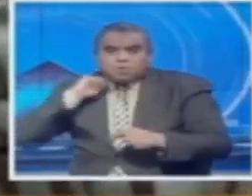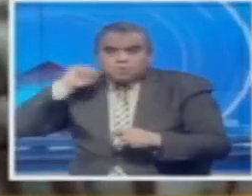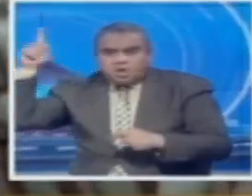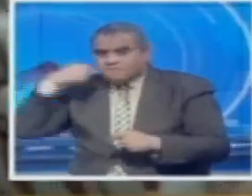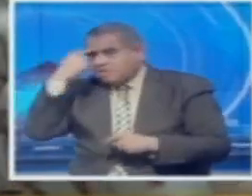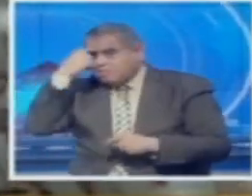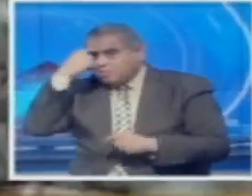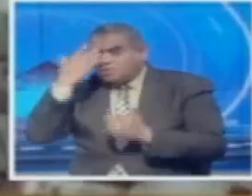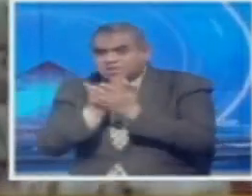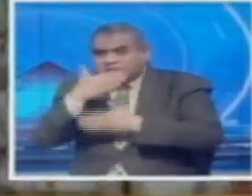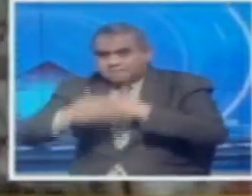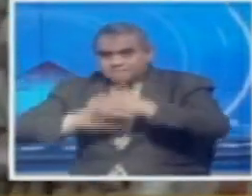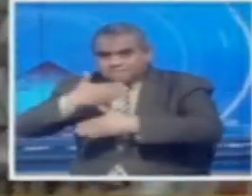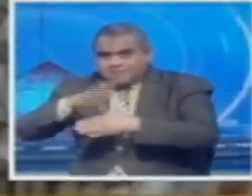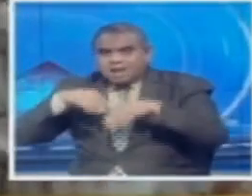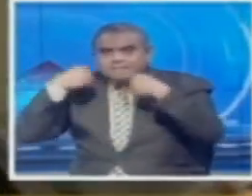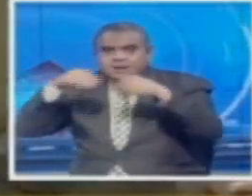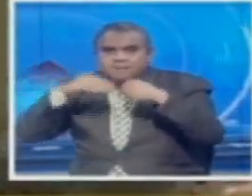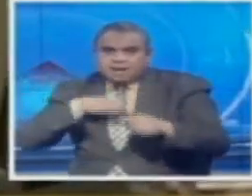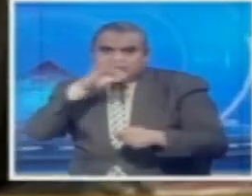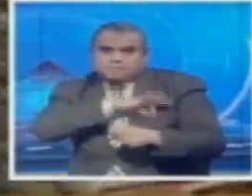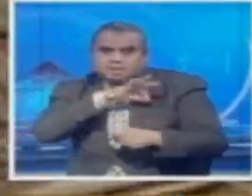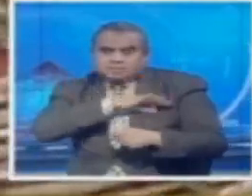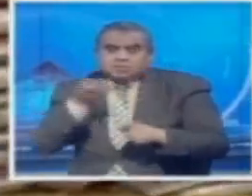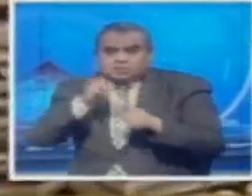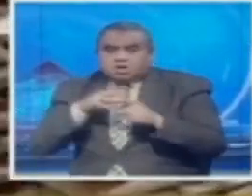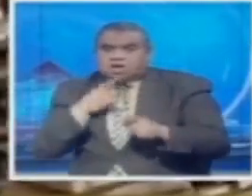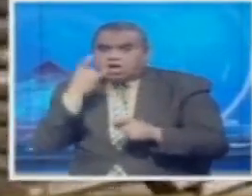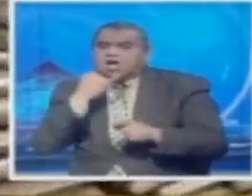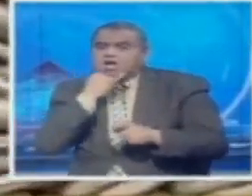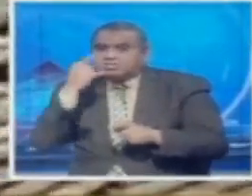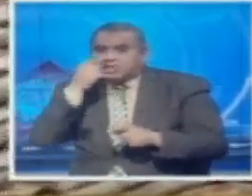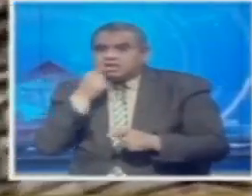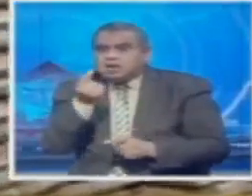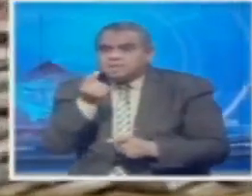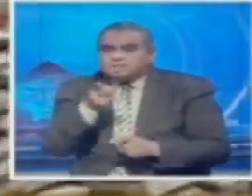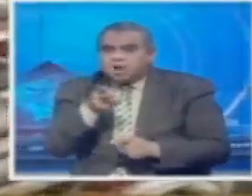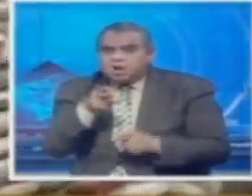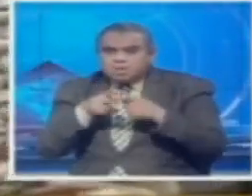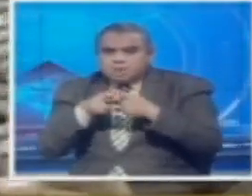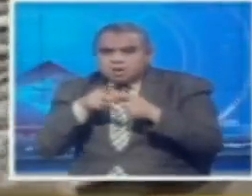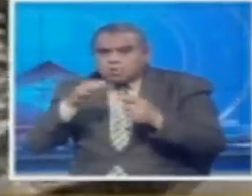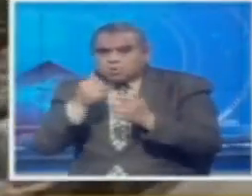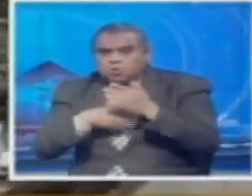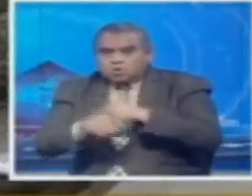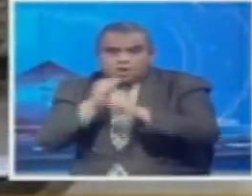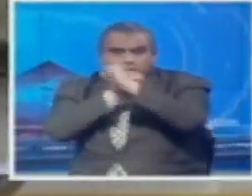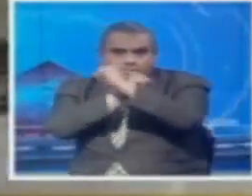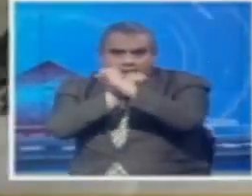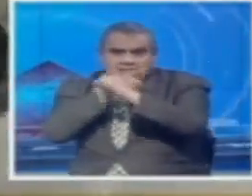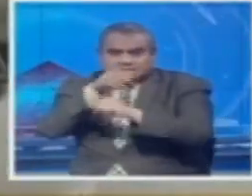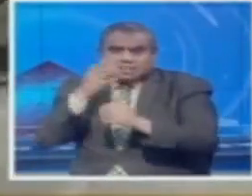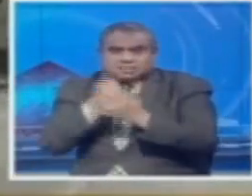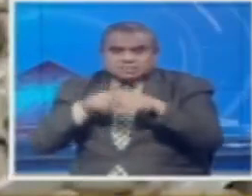بقصد بيعها بأزيد من السعر المتداول، وضبط 10 أطنان مكرونة. قام مسؤول مخزن بدون ترخيص لتجارة السلع